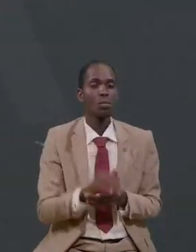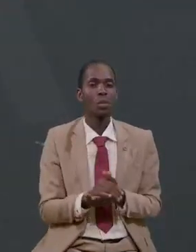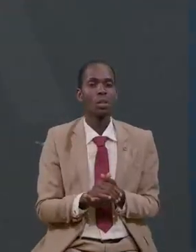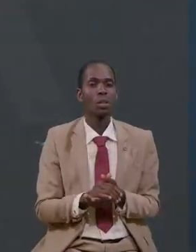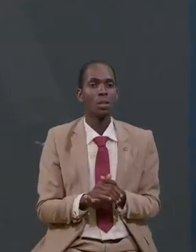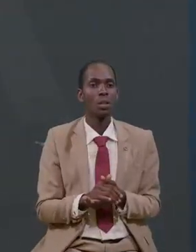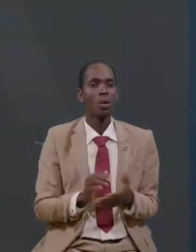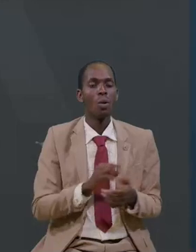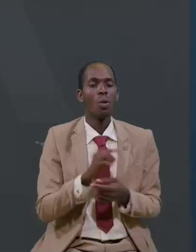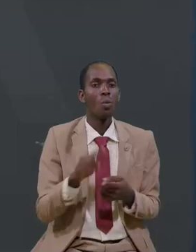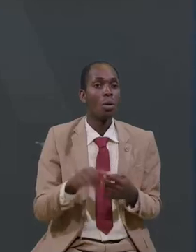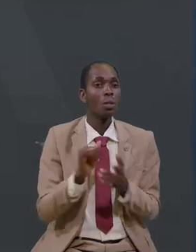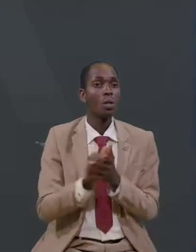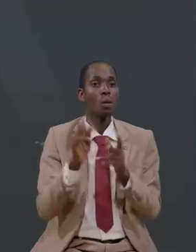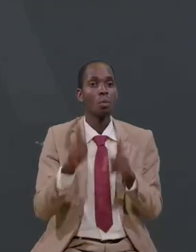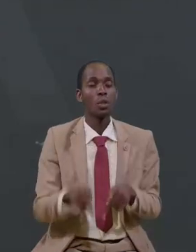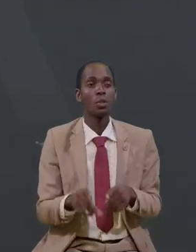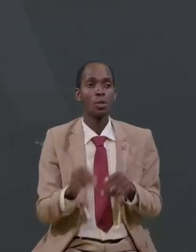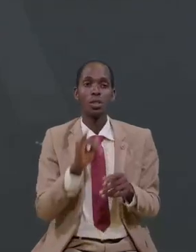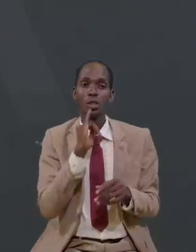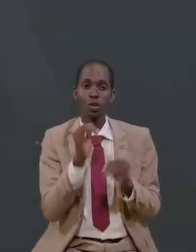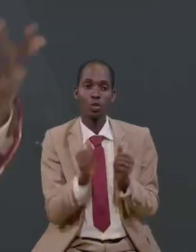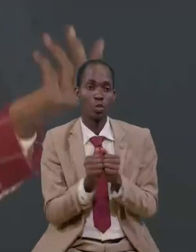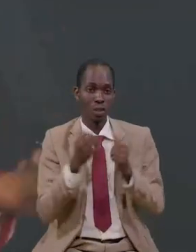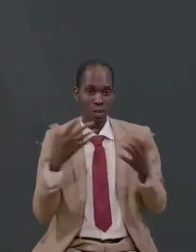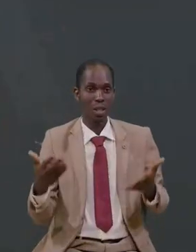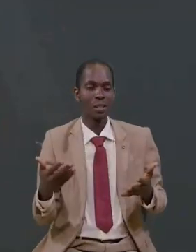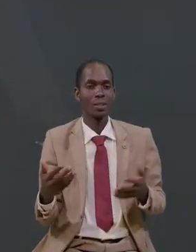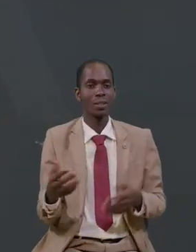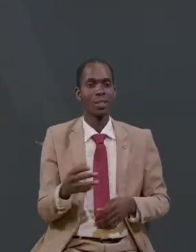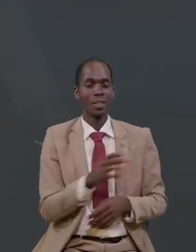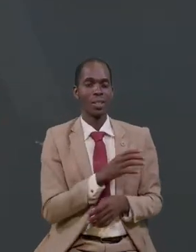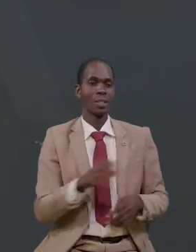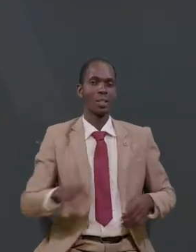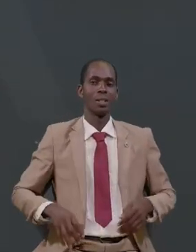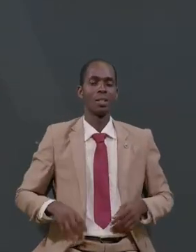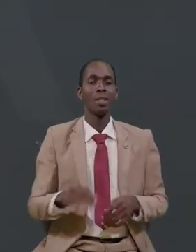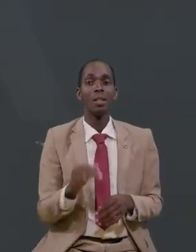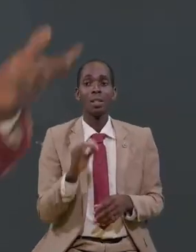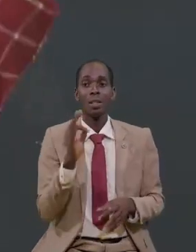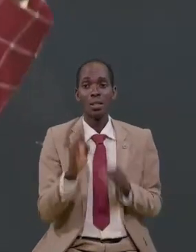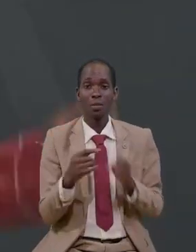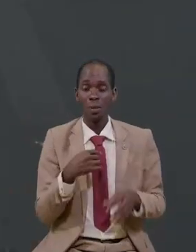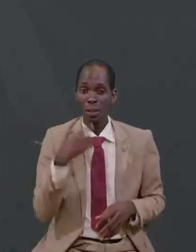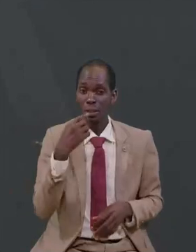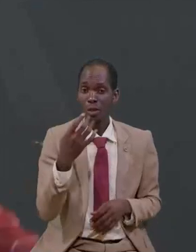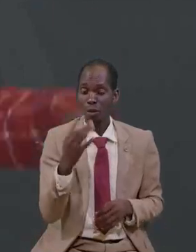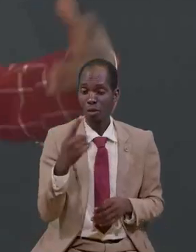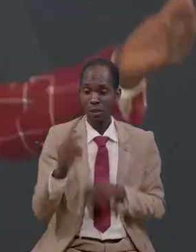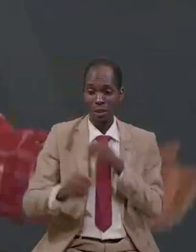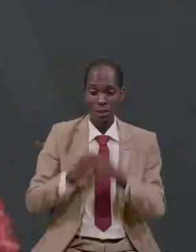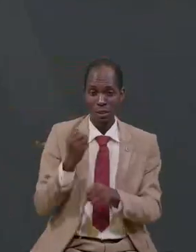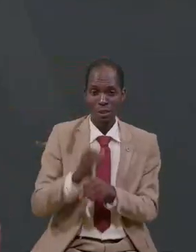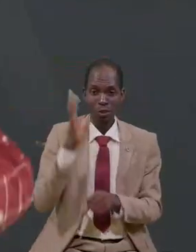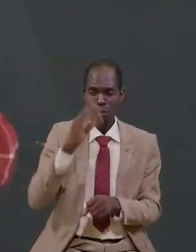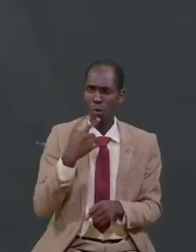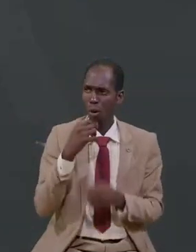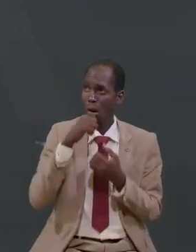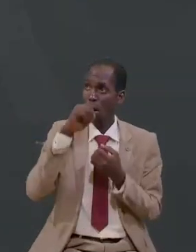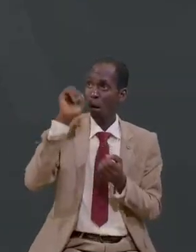Quand il n'avait pas Christ, je me rappelle des années. Si je vous donne l'année, vous avez dit quoi? Il y a longtemps.